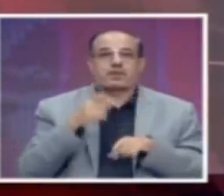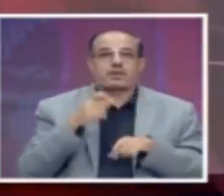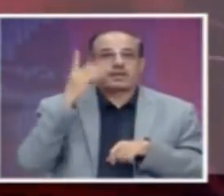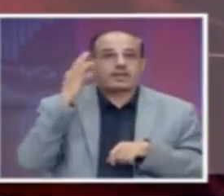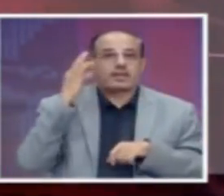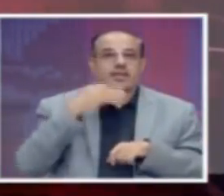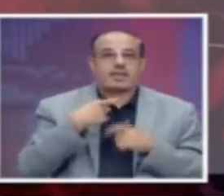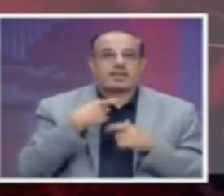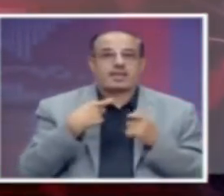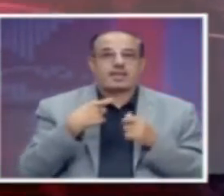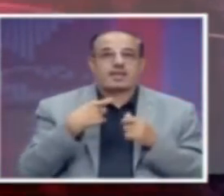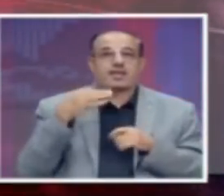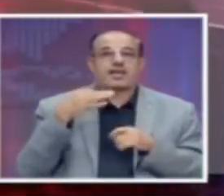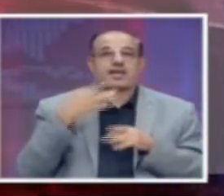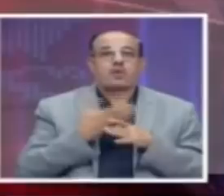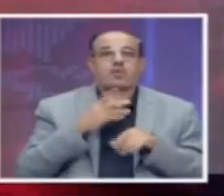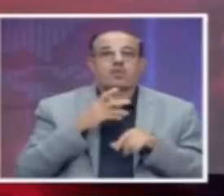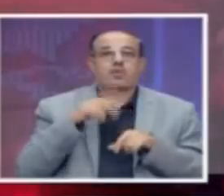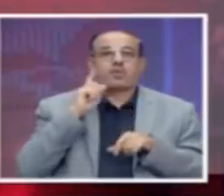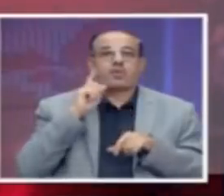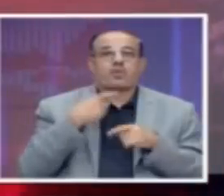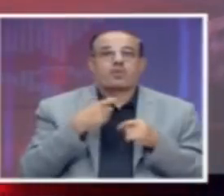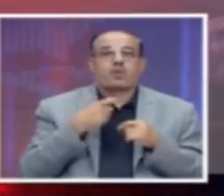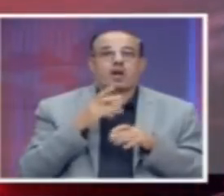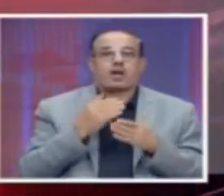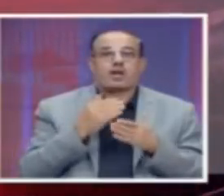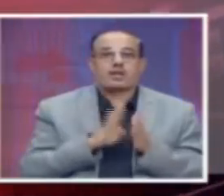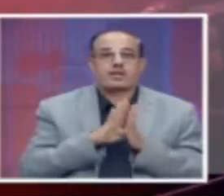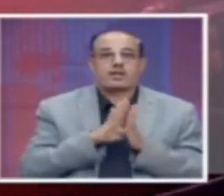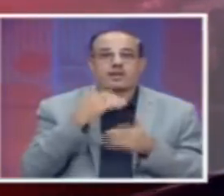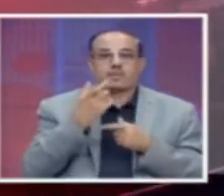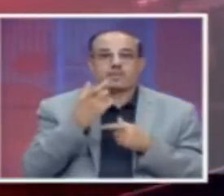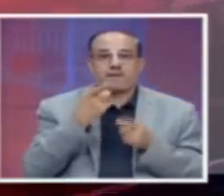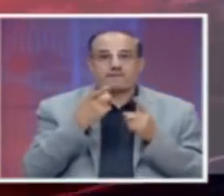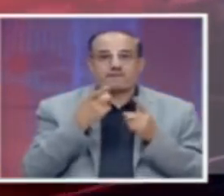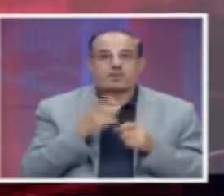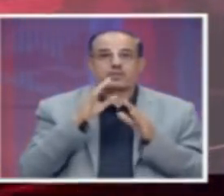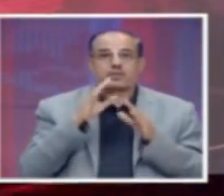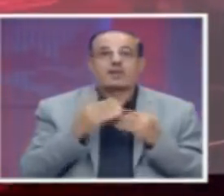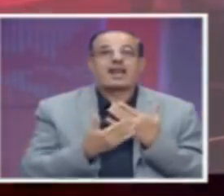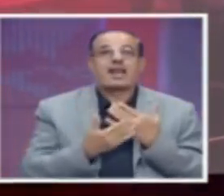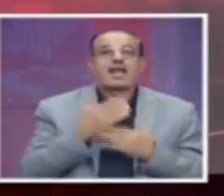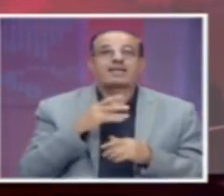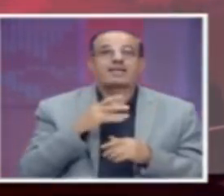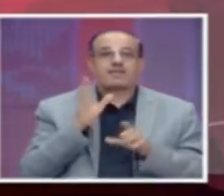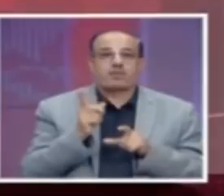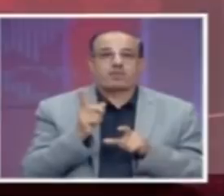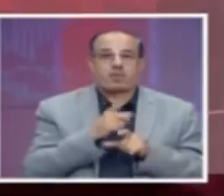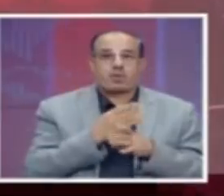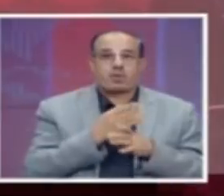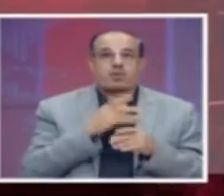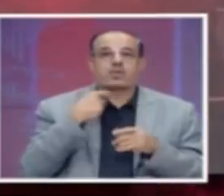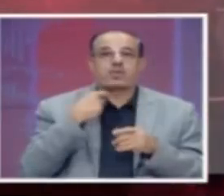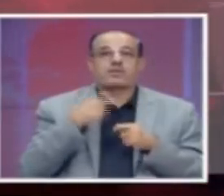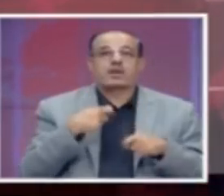العالمية وتكنولوجيا المدن الذكية، وذلك في إطار استراتيجي شامل يسهم في تقديم مفهوم الدولة